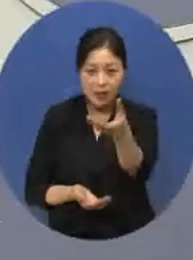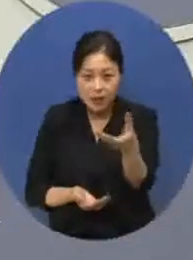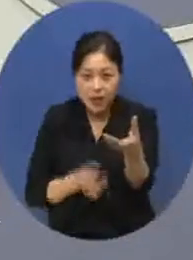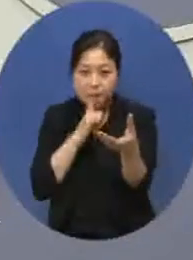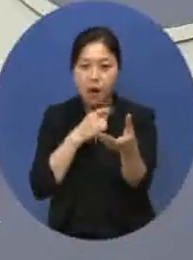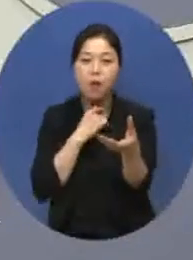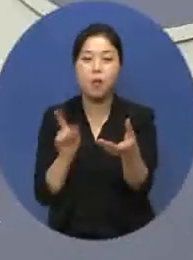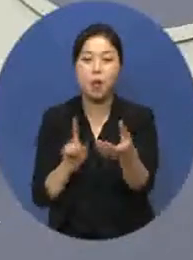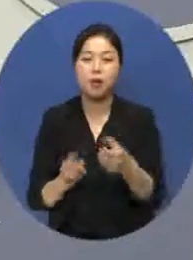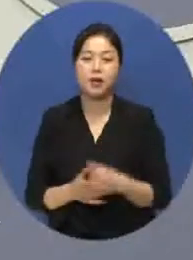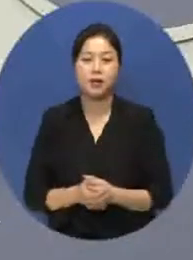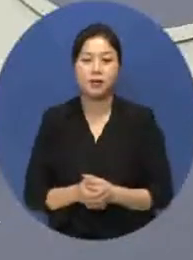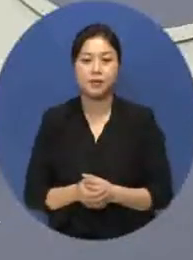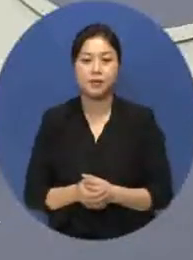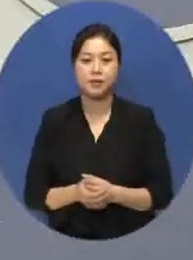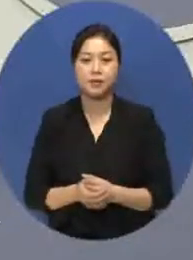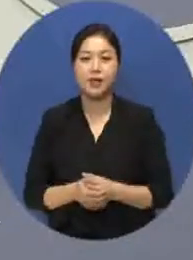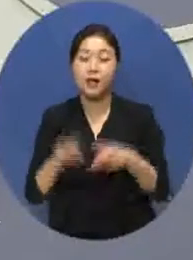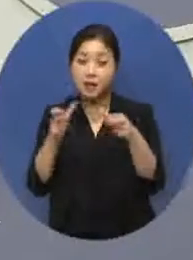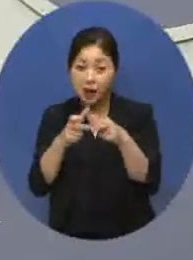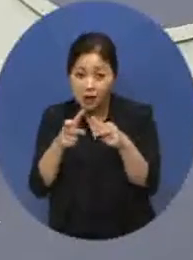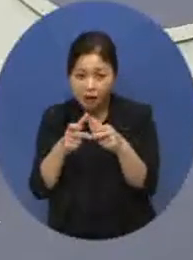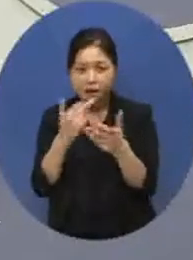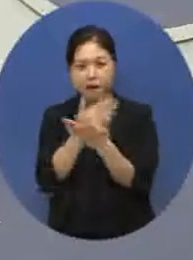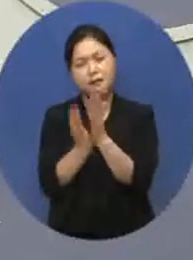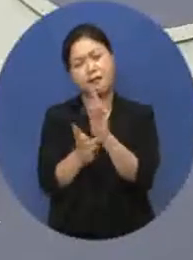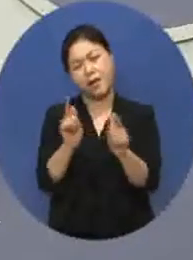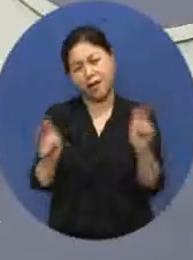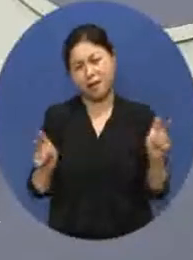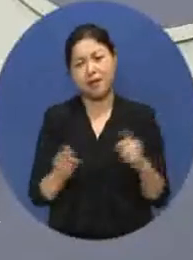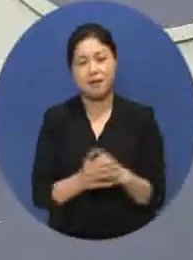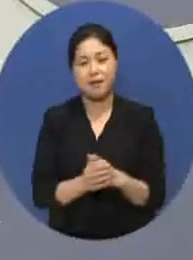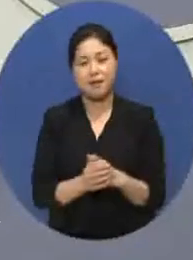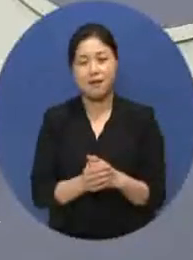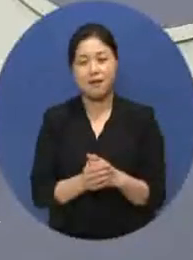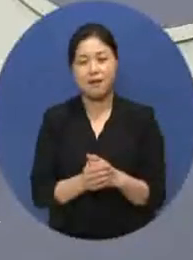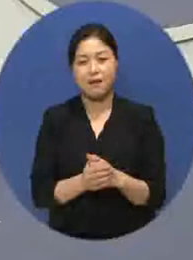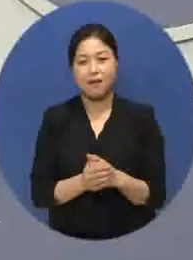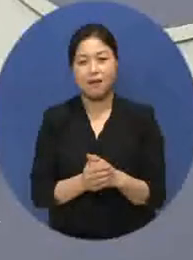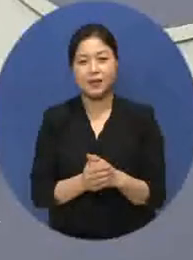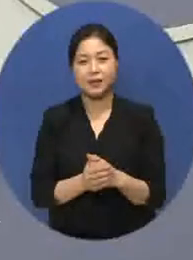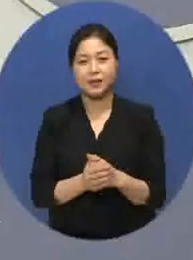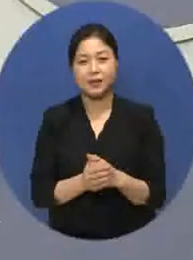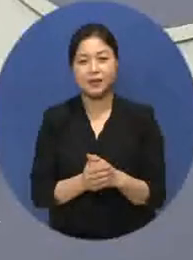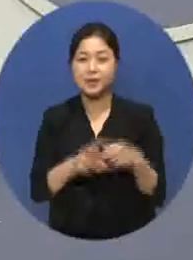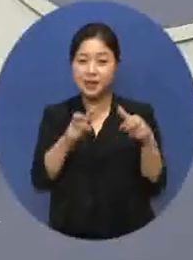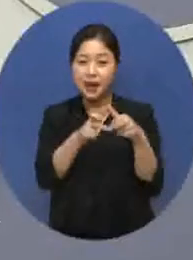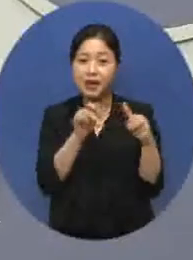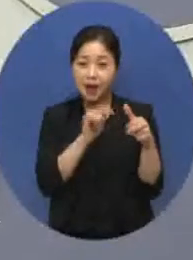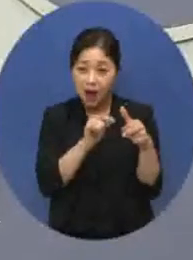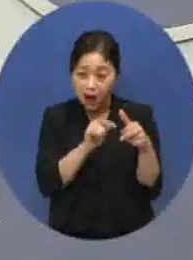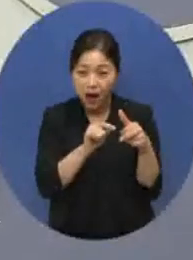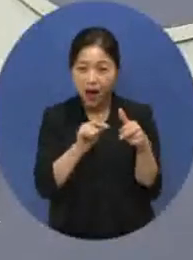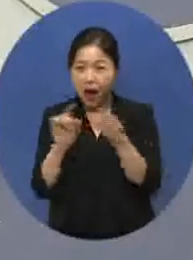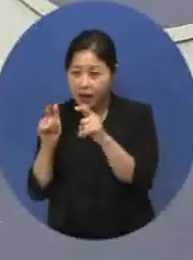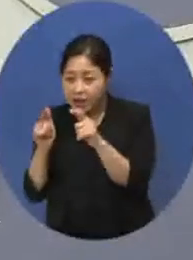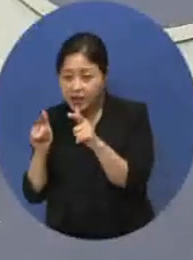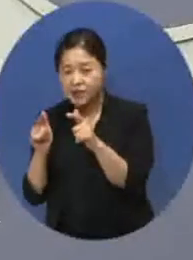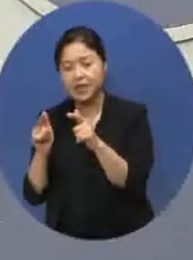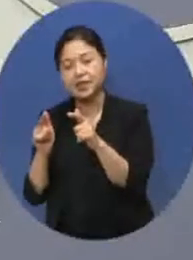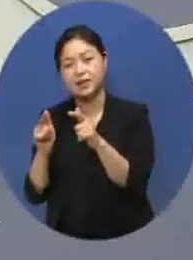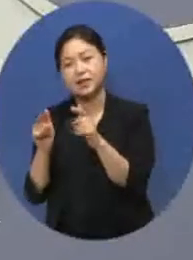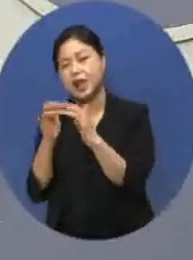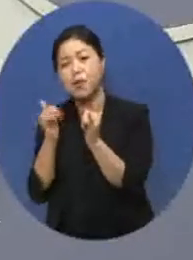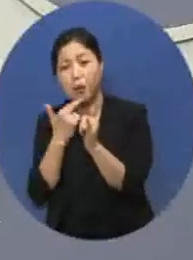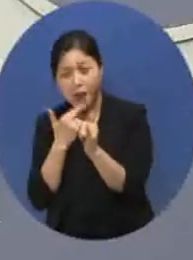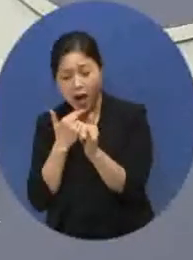싶은 얘기는 이 장애라는 게 너무 다양해요. 다양하고 우리 장애가 아닌 사람이 없을